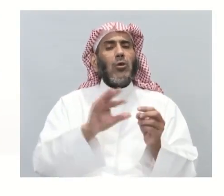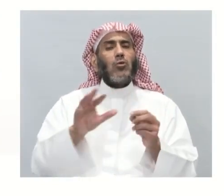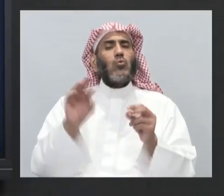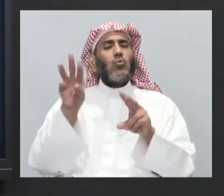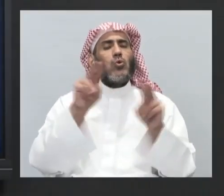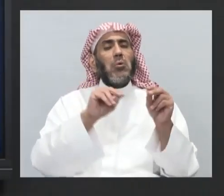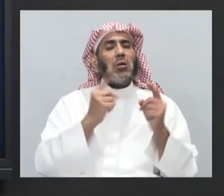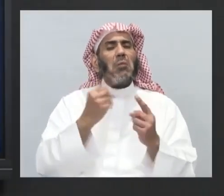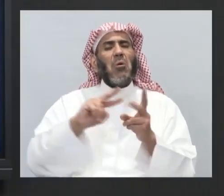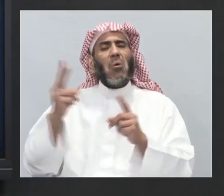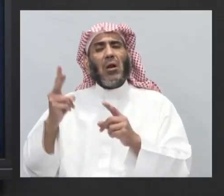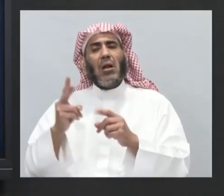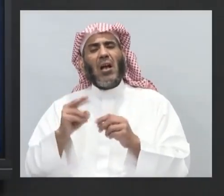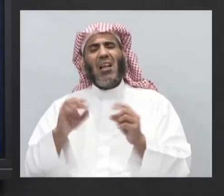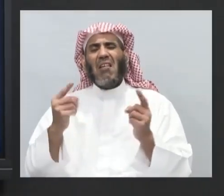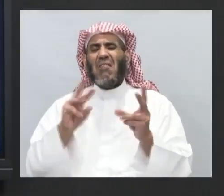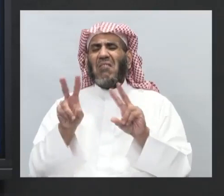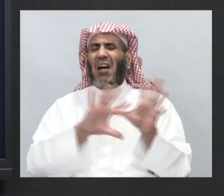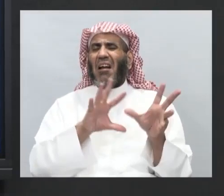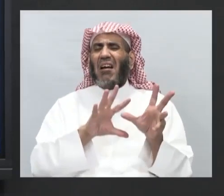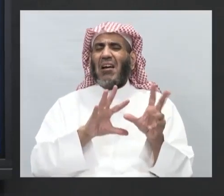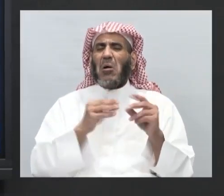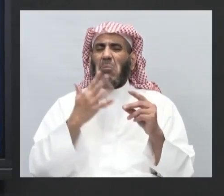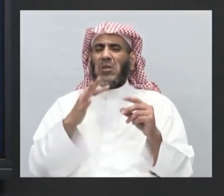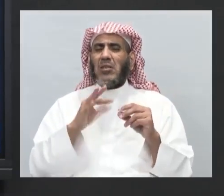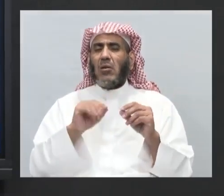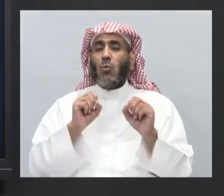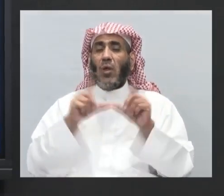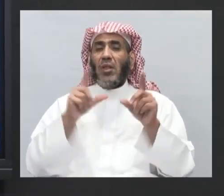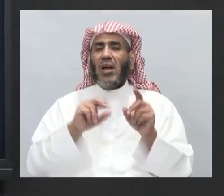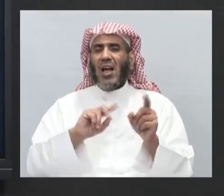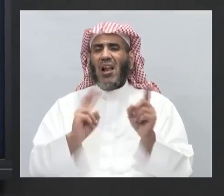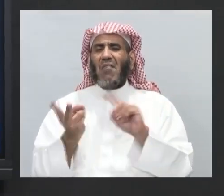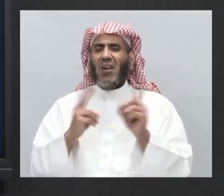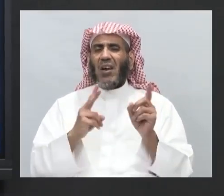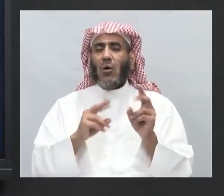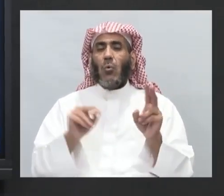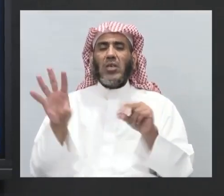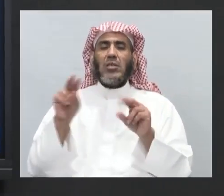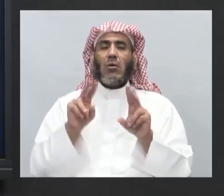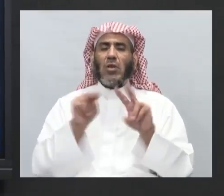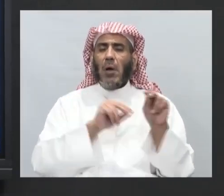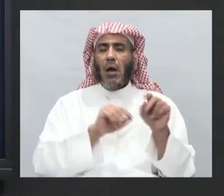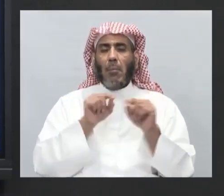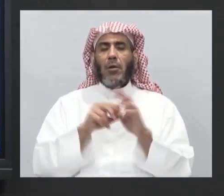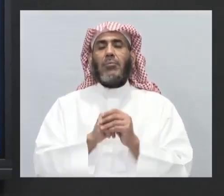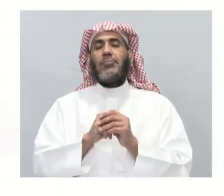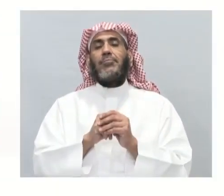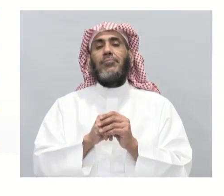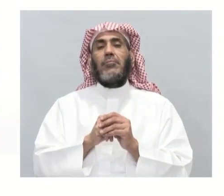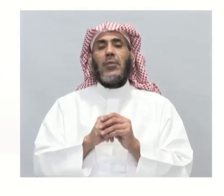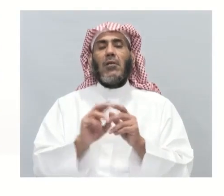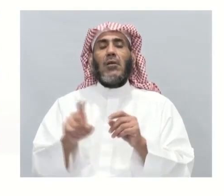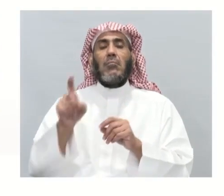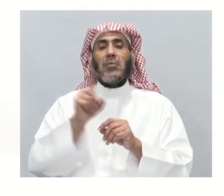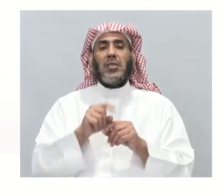نبته اخرى لكن الخلاف يسير نحن نوضح الفرق والخلاف ونبين الشبه الحاصل بينهما في